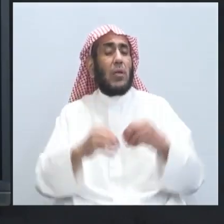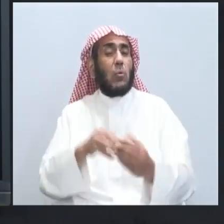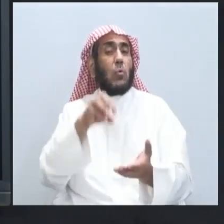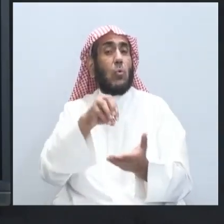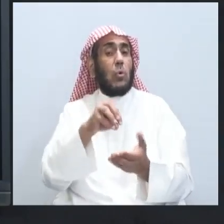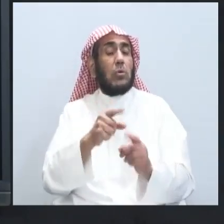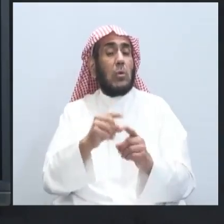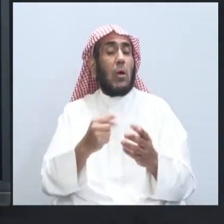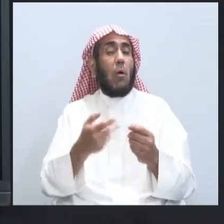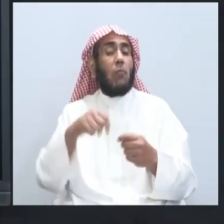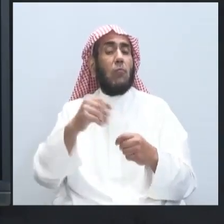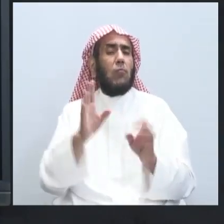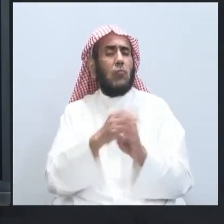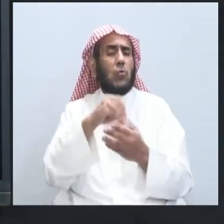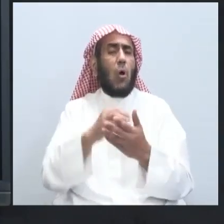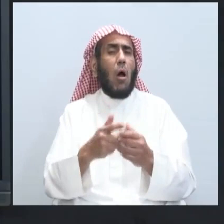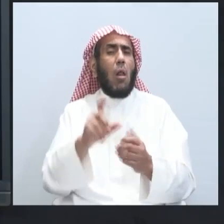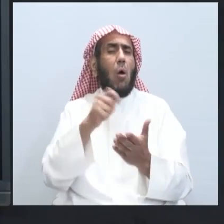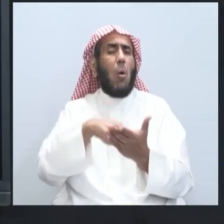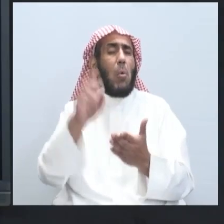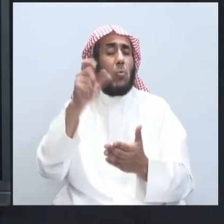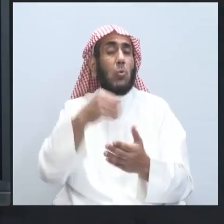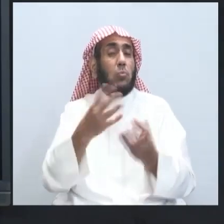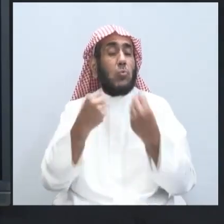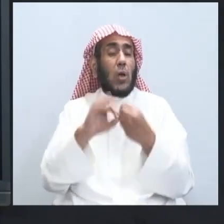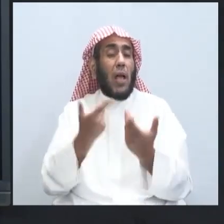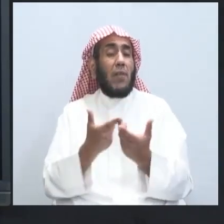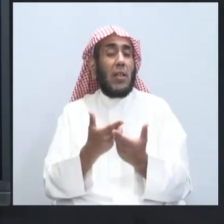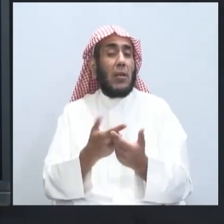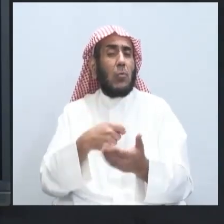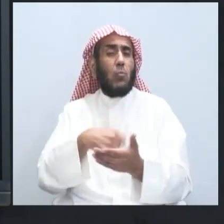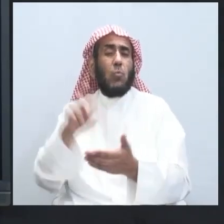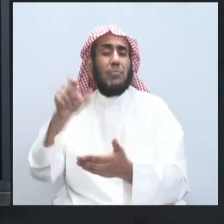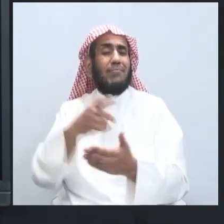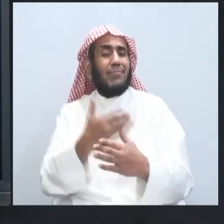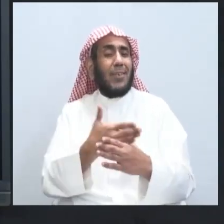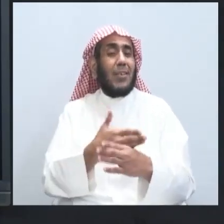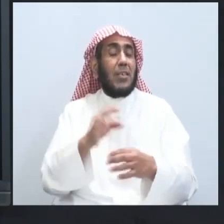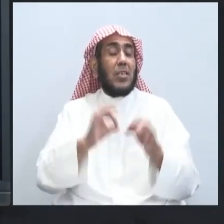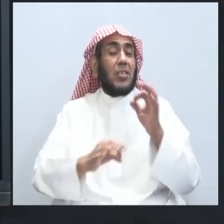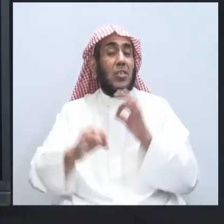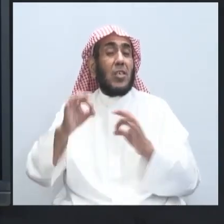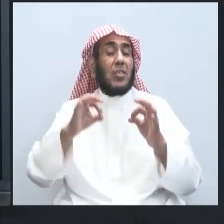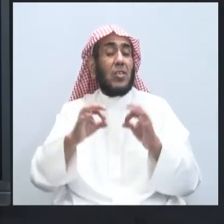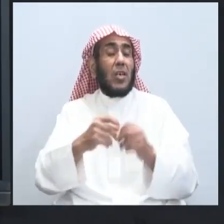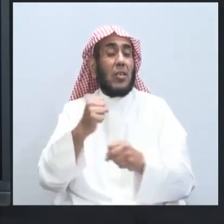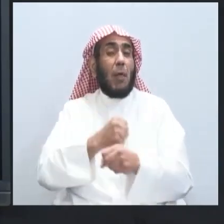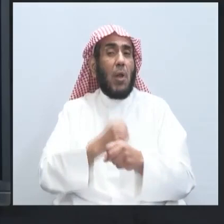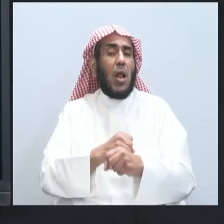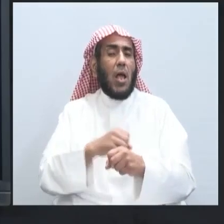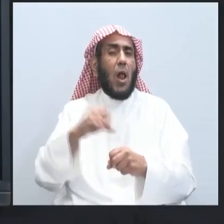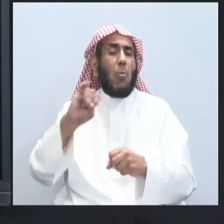ان الاغلب المستهلكين يقومون بشراء منتجاتها كيف ياتي ذلك من خلال استراتيجيه تعمل عليها